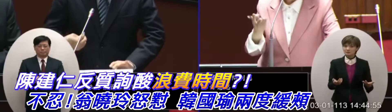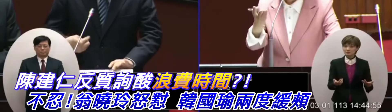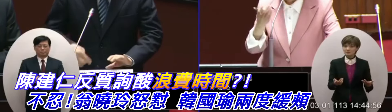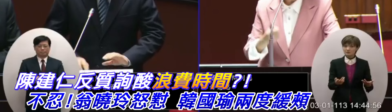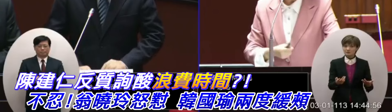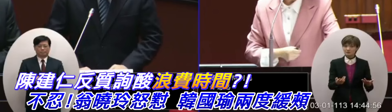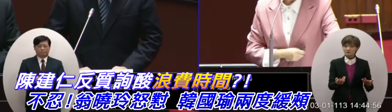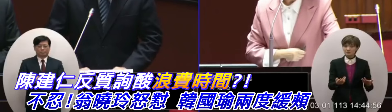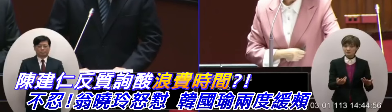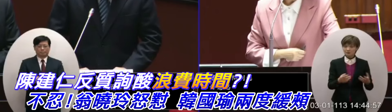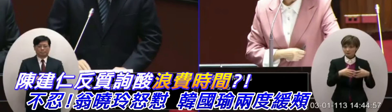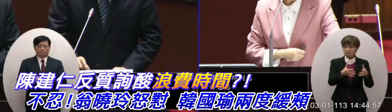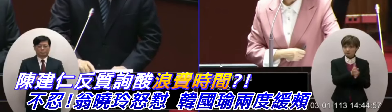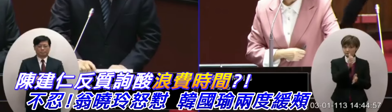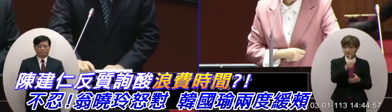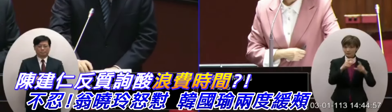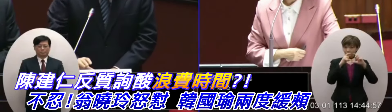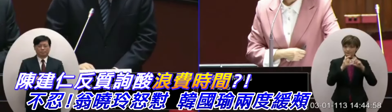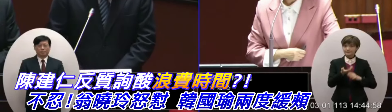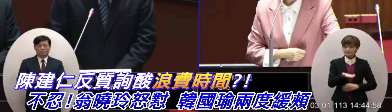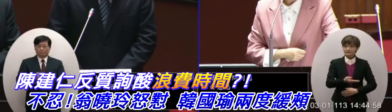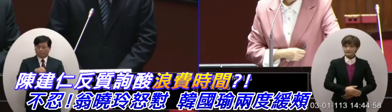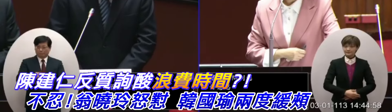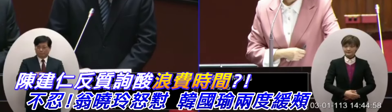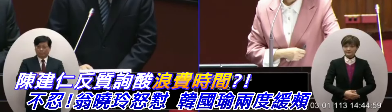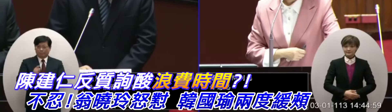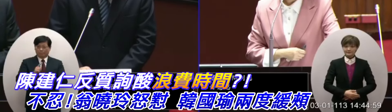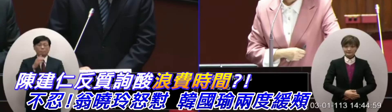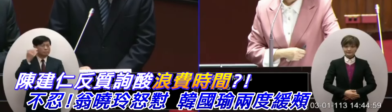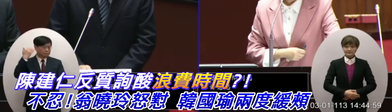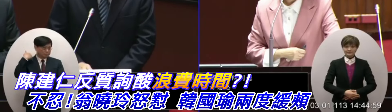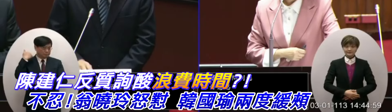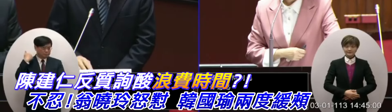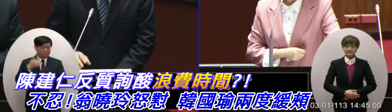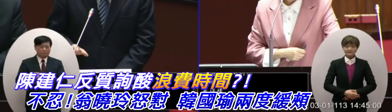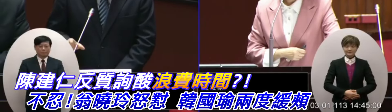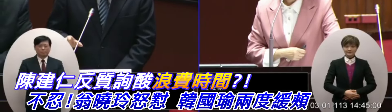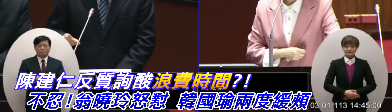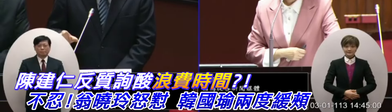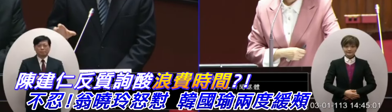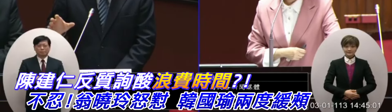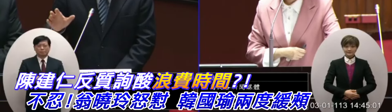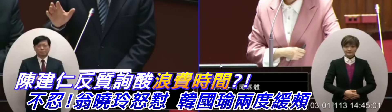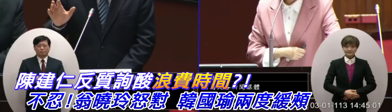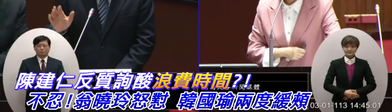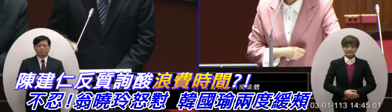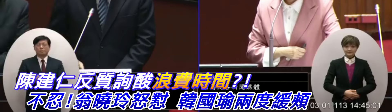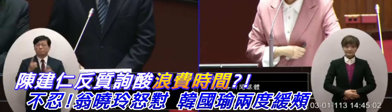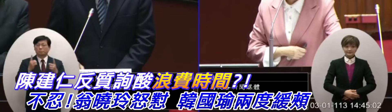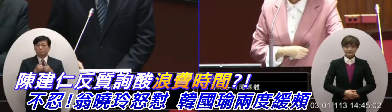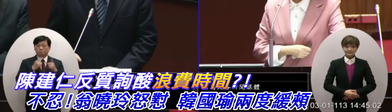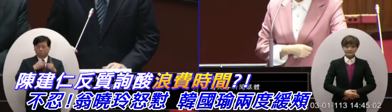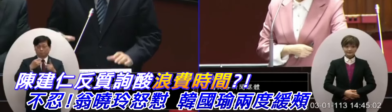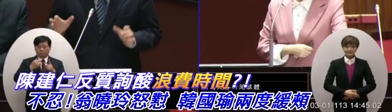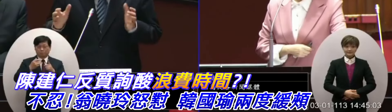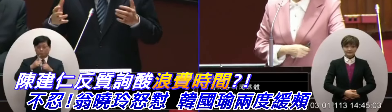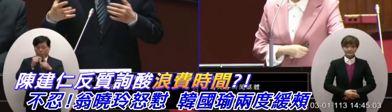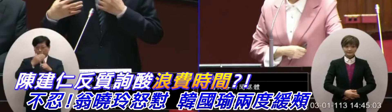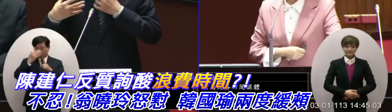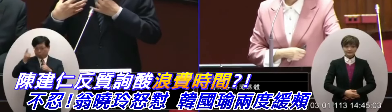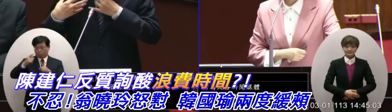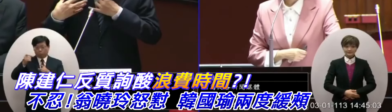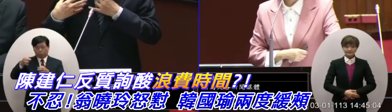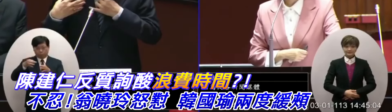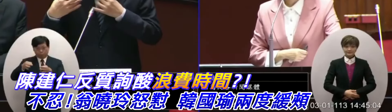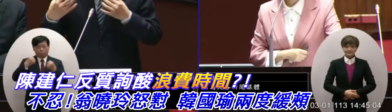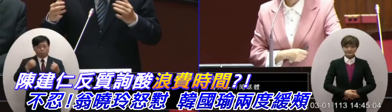么？请部长回答。 没有，就是在过去里面我们对旅行业哈，我们本身在